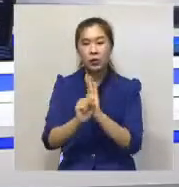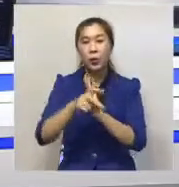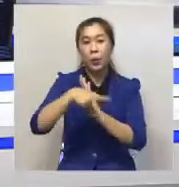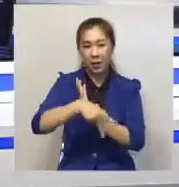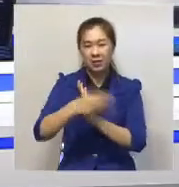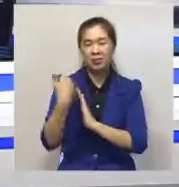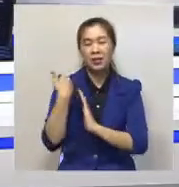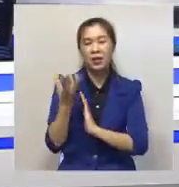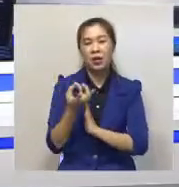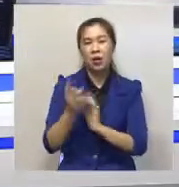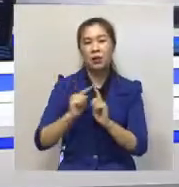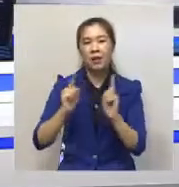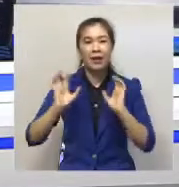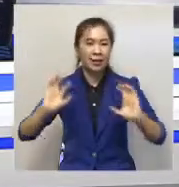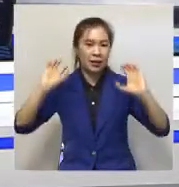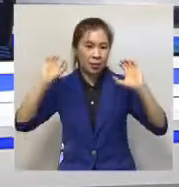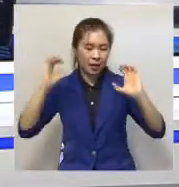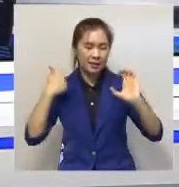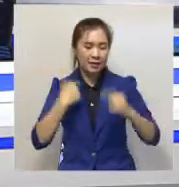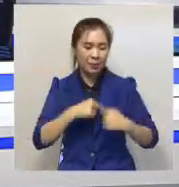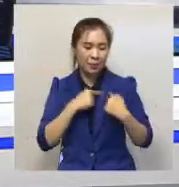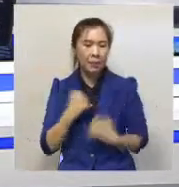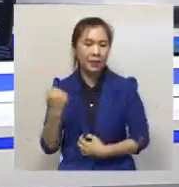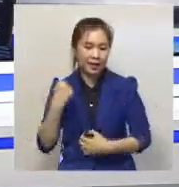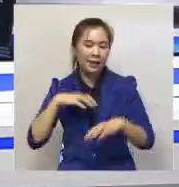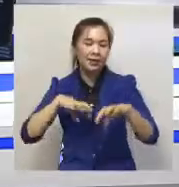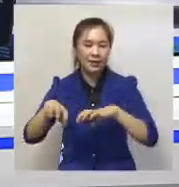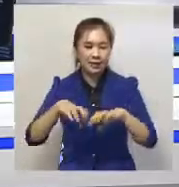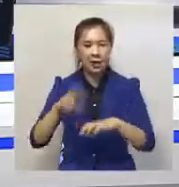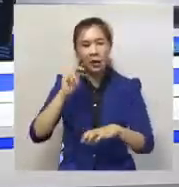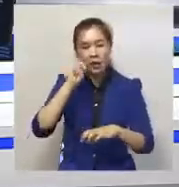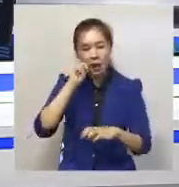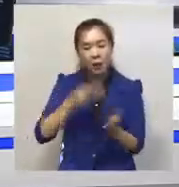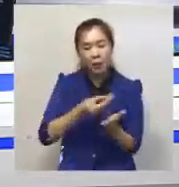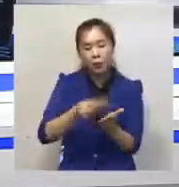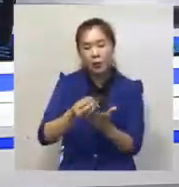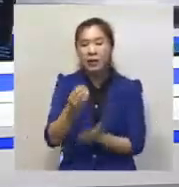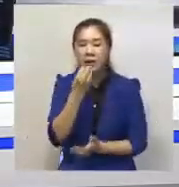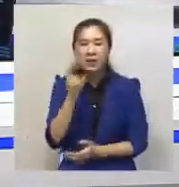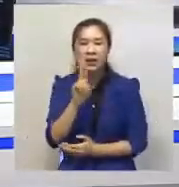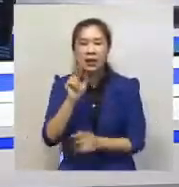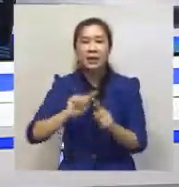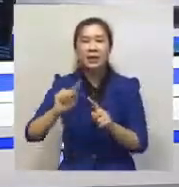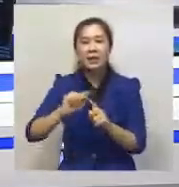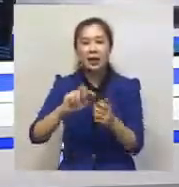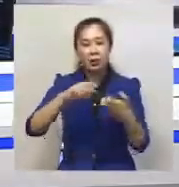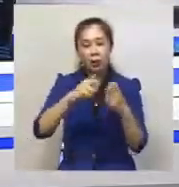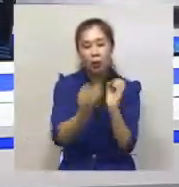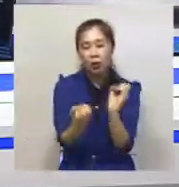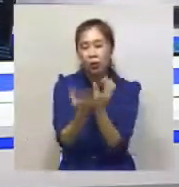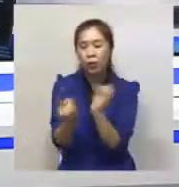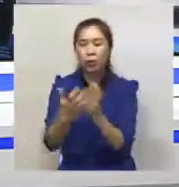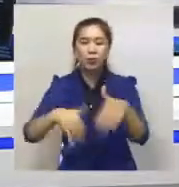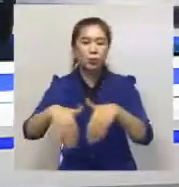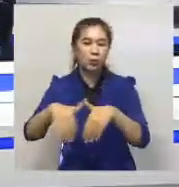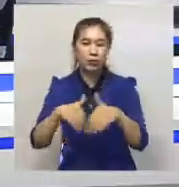รีแต่รัฐบาลยังคงมั่นใจนะคะว่ายังสามารถจัดสรรน้ำสำหรับอุปโภคบริโภคและไม่กระทบกับประชา